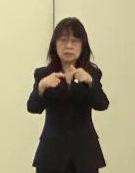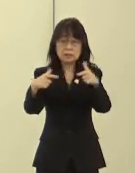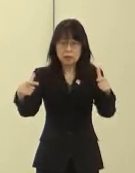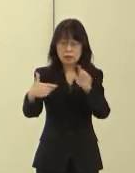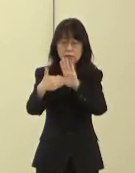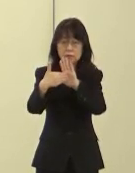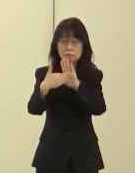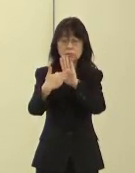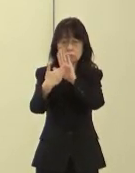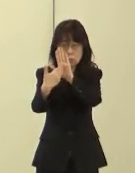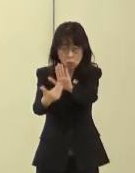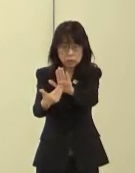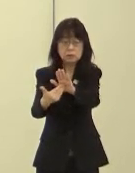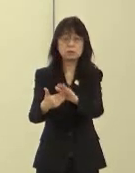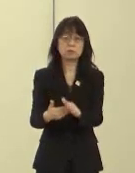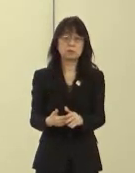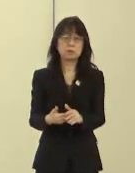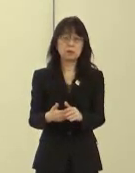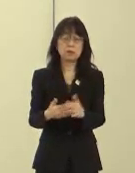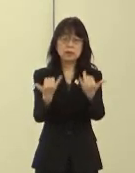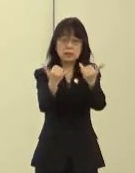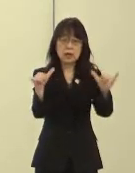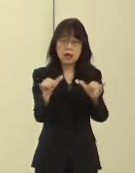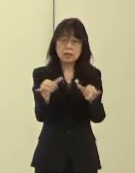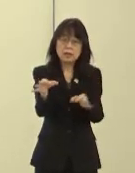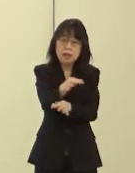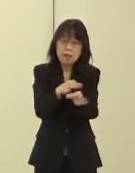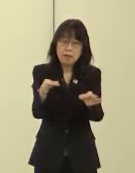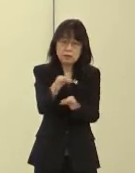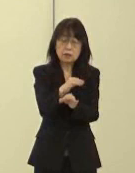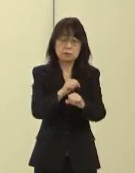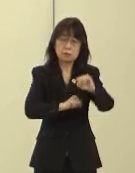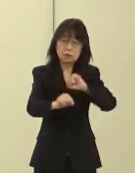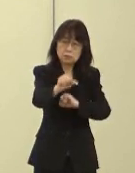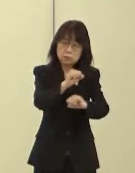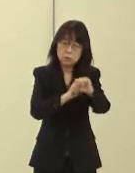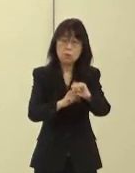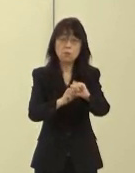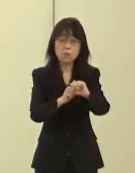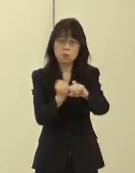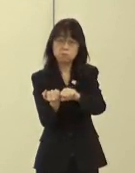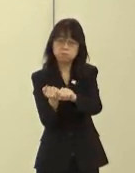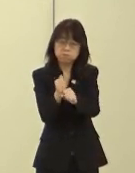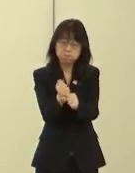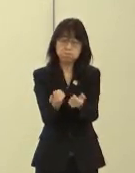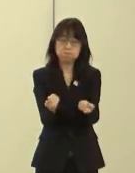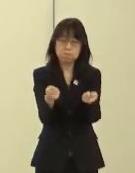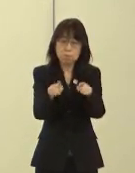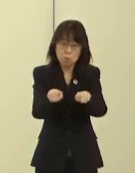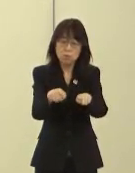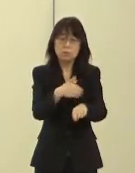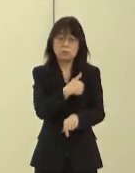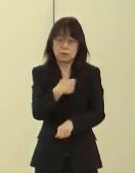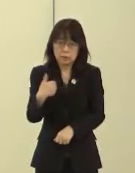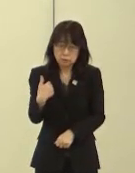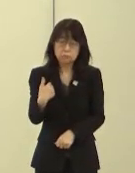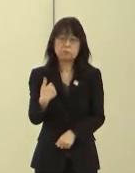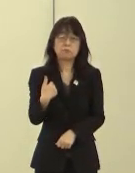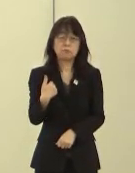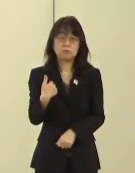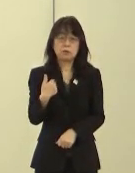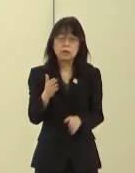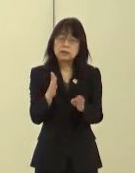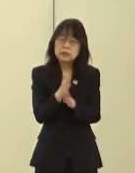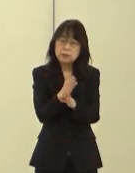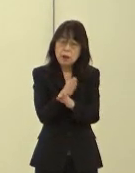から社会経済活動を両立をさせていくという活動をしばらく